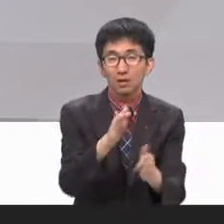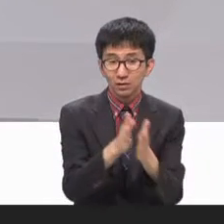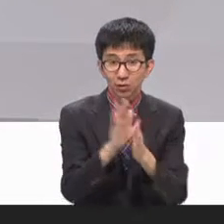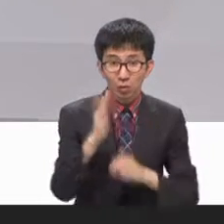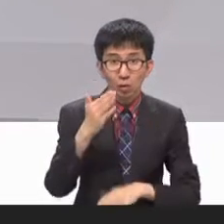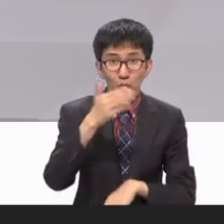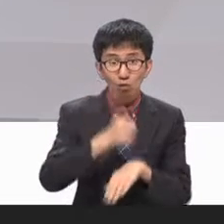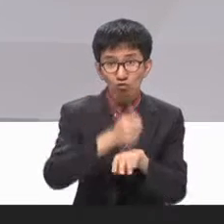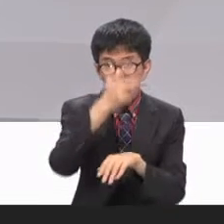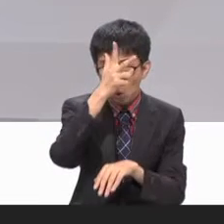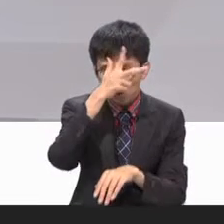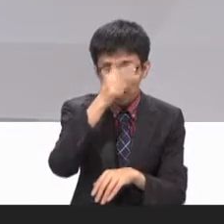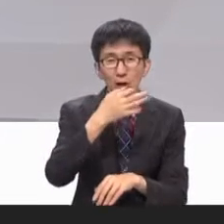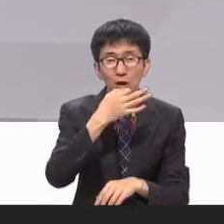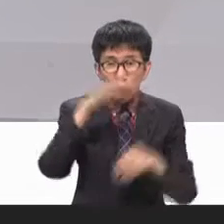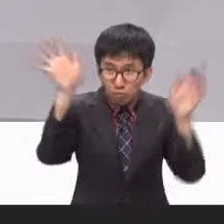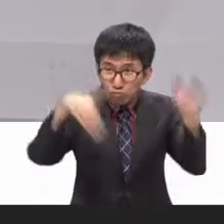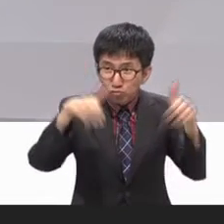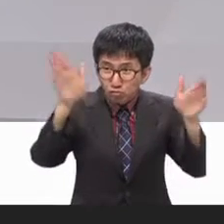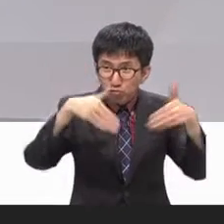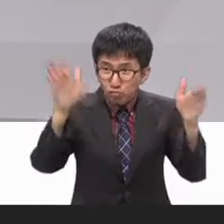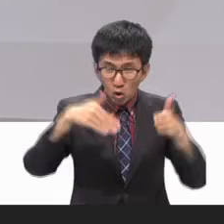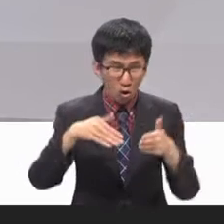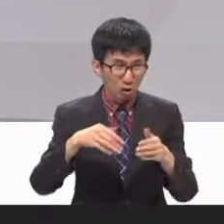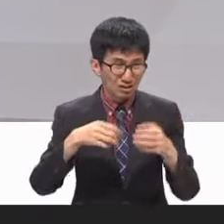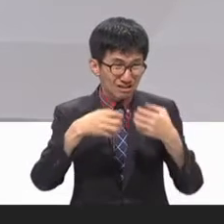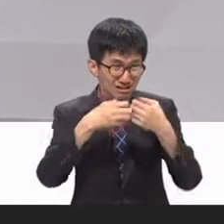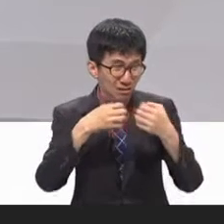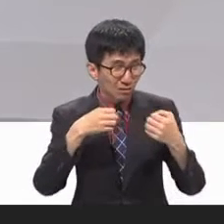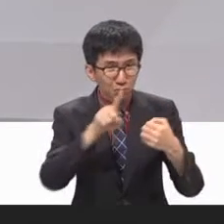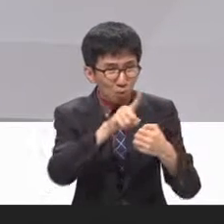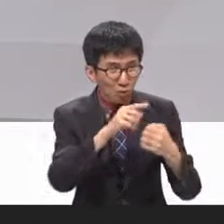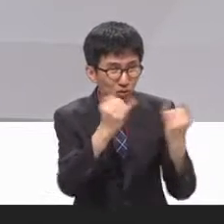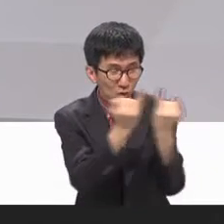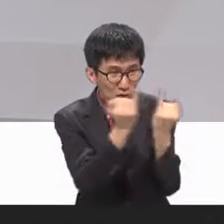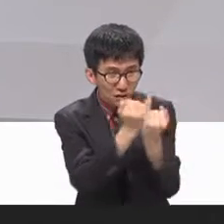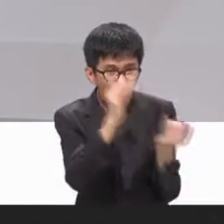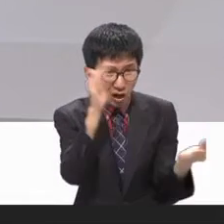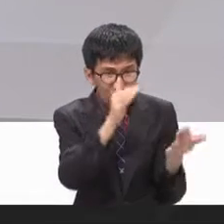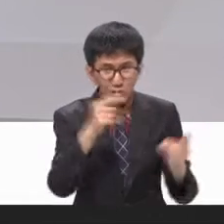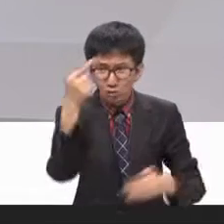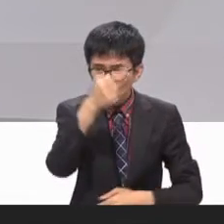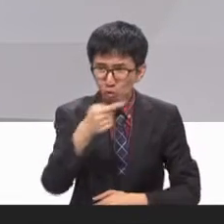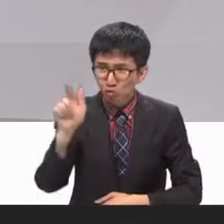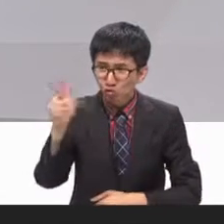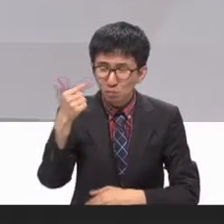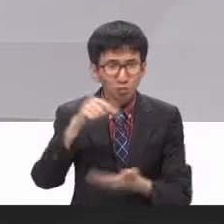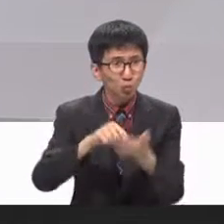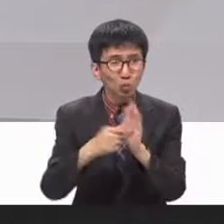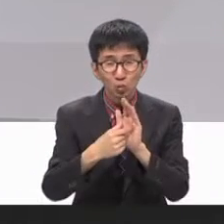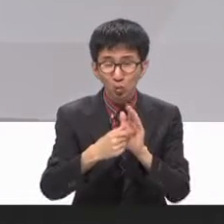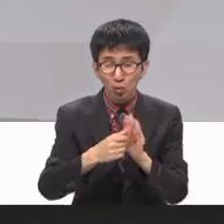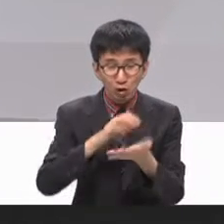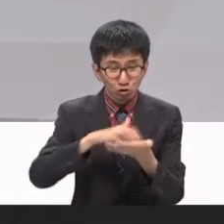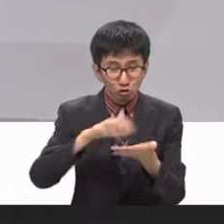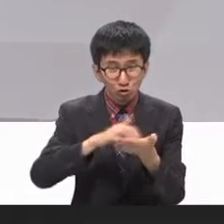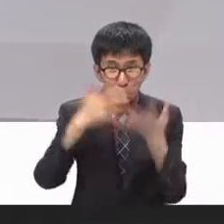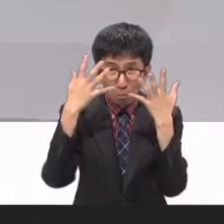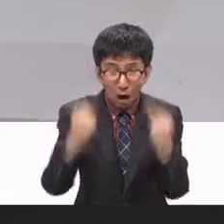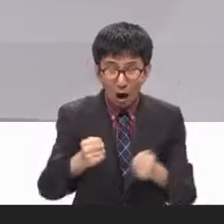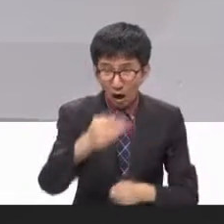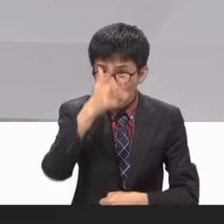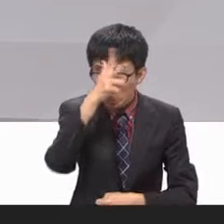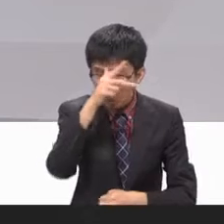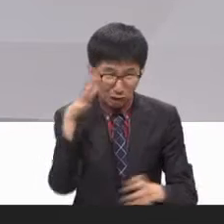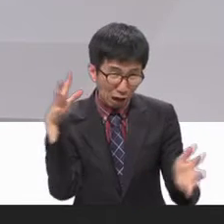경찰 진압 방식을 선택 했거든요 이 과정에서 80 데 무려 첫 600여명의 경찰병력이 투입이 되면서